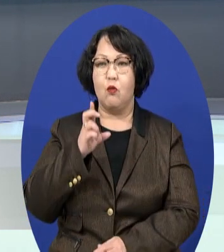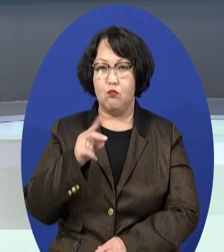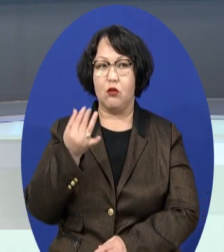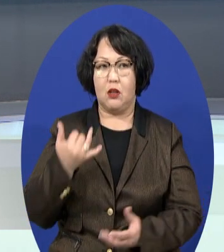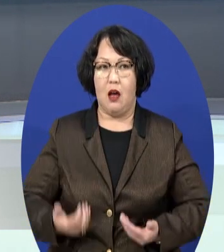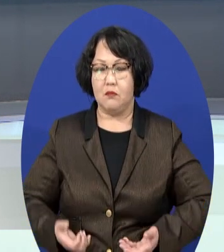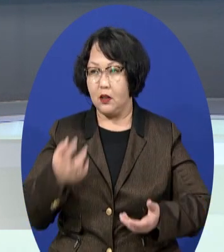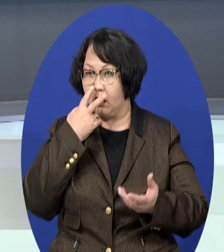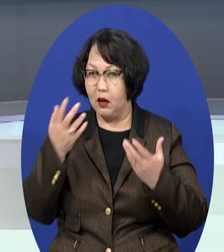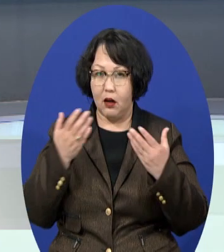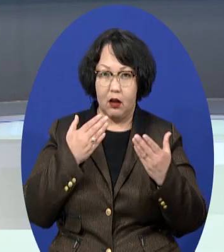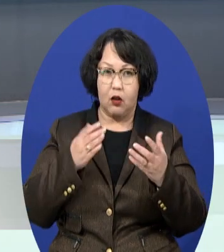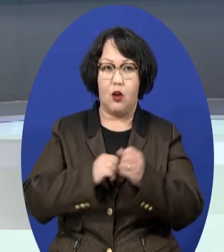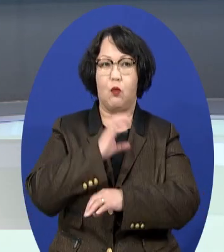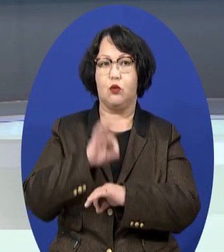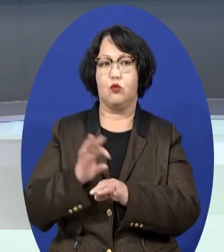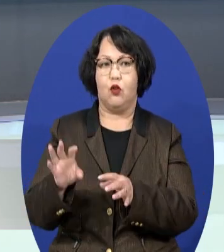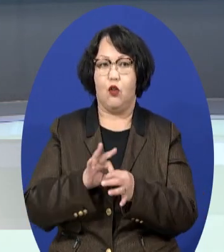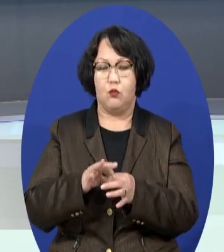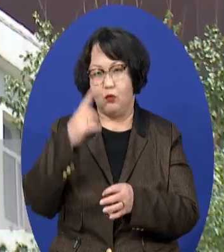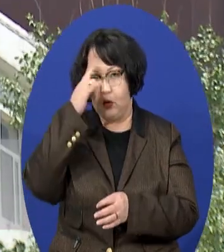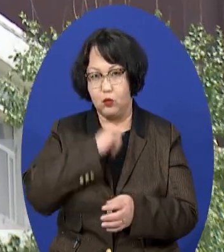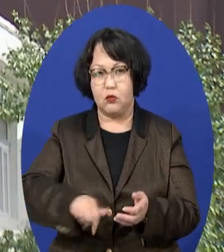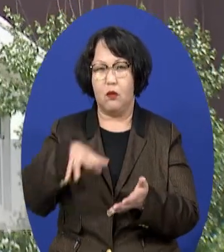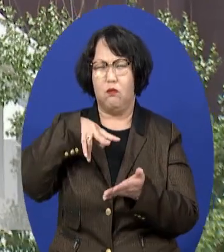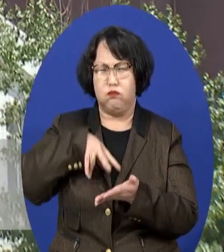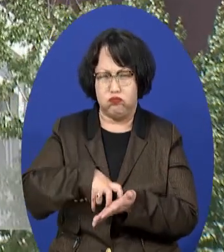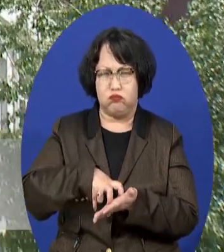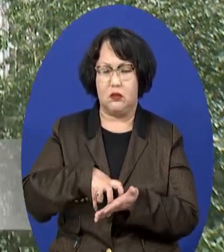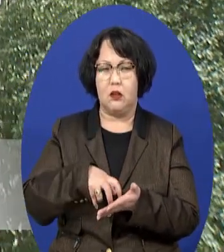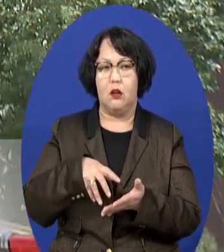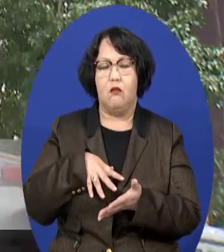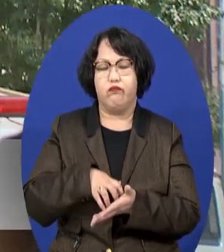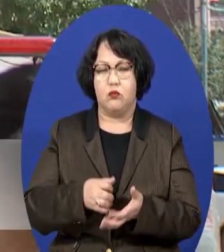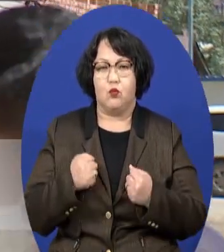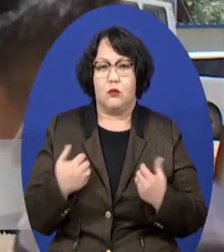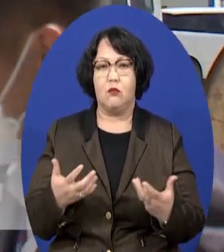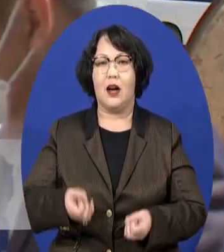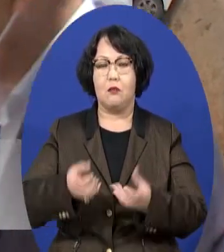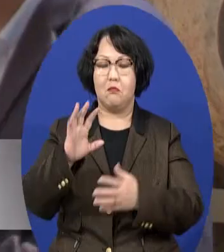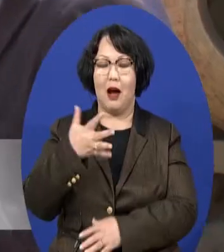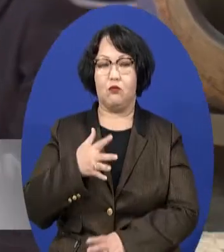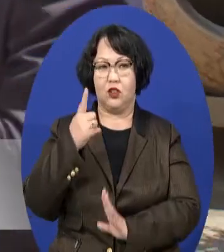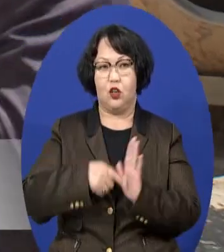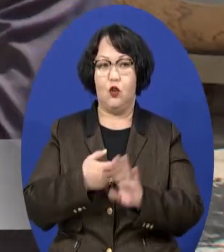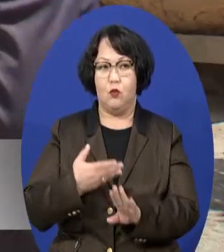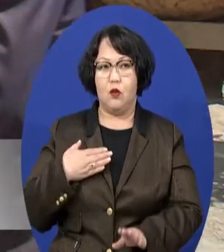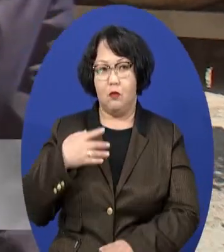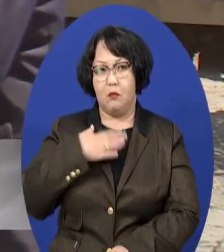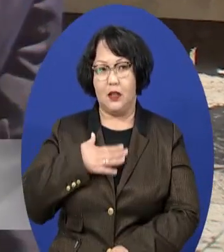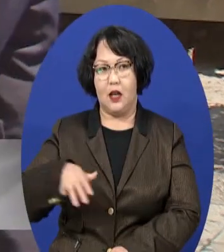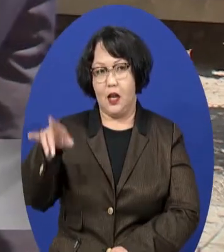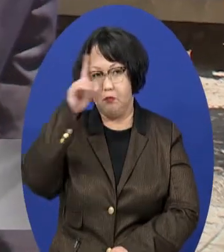хүчин мөхсдөж мэдхээр байгааг эрдэмтэд сануулж байна. За одоогоос яг 1 сарын өмнө бид бүхнийг ирэхэд та манай эмнэлэг 180 ортооч